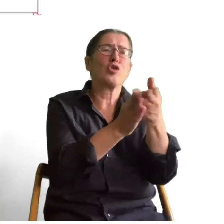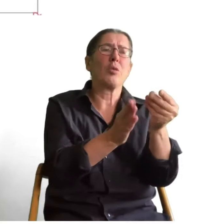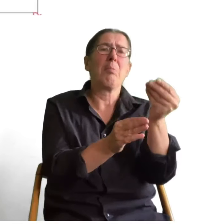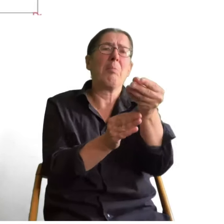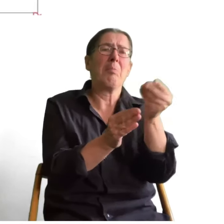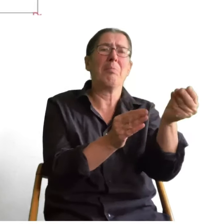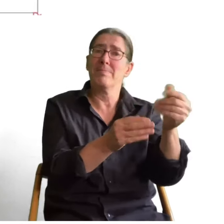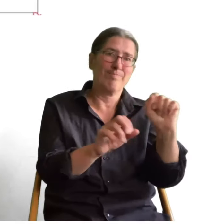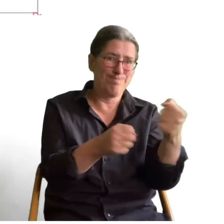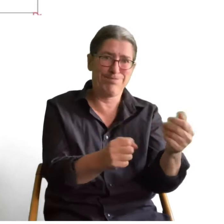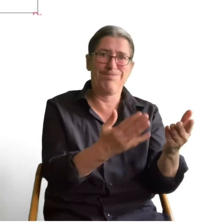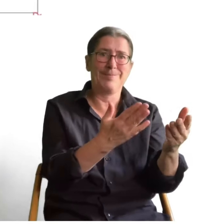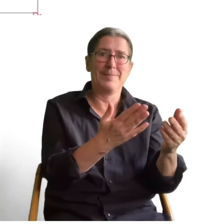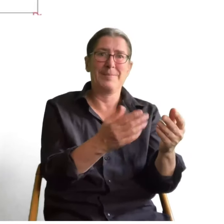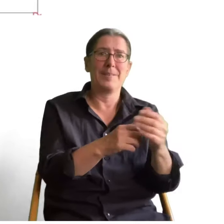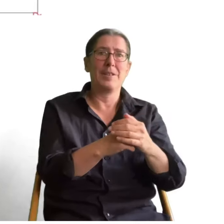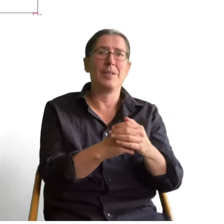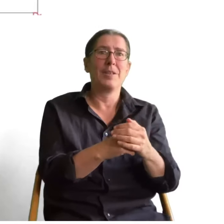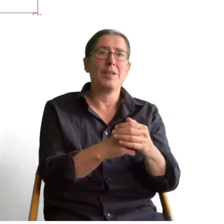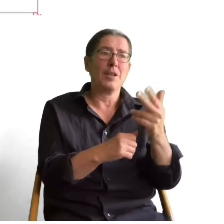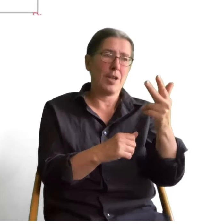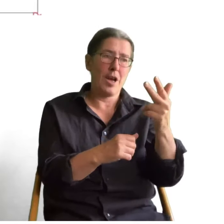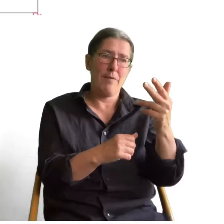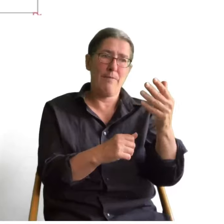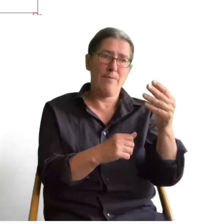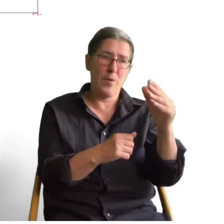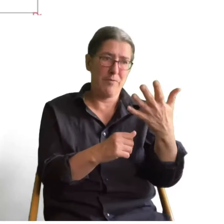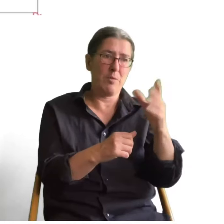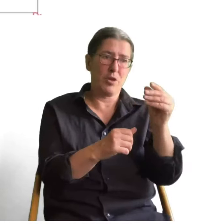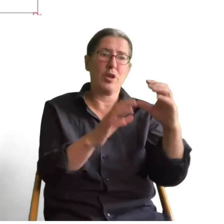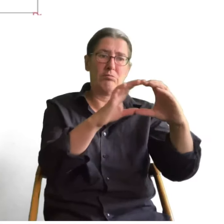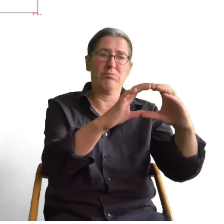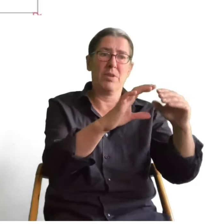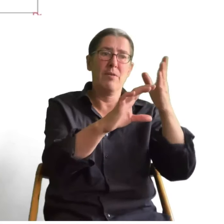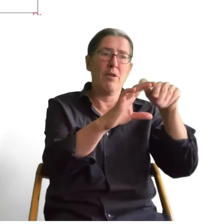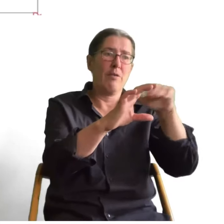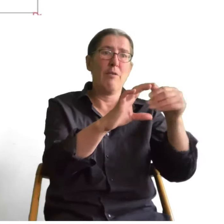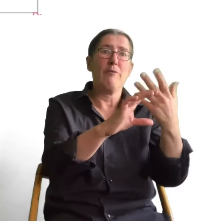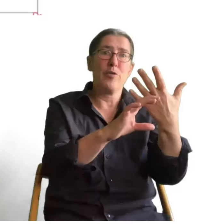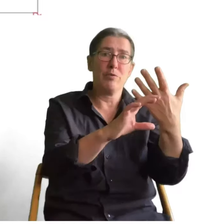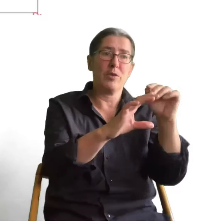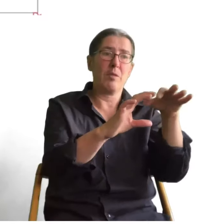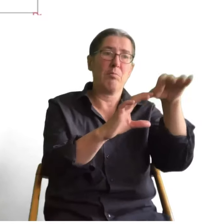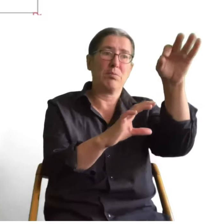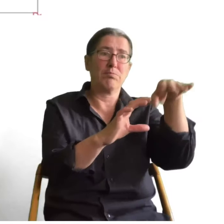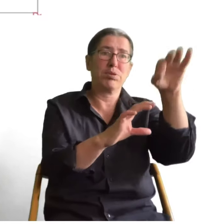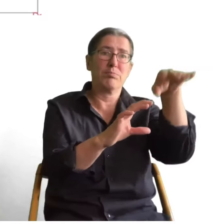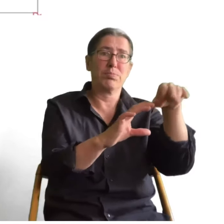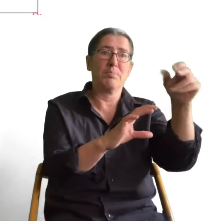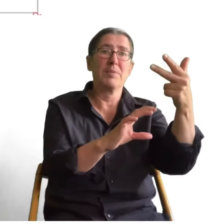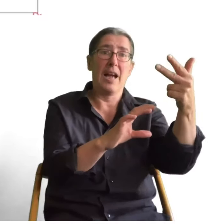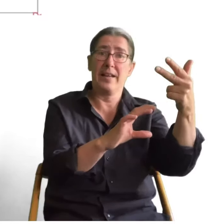Euro-Stückchen gesehen? Also 3/5 wären dann ja praktisch 1, 2, 3 Stückchen, jetzt so